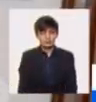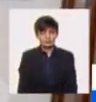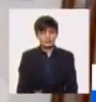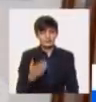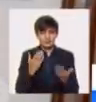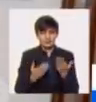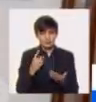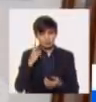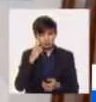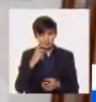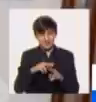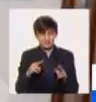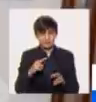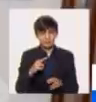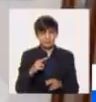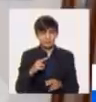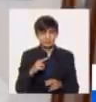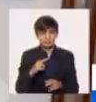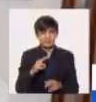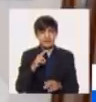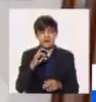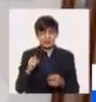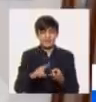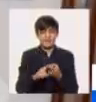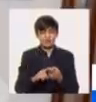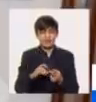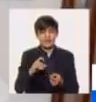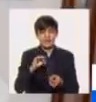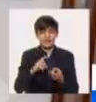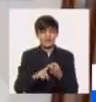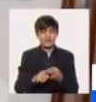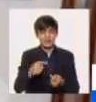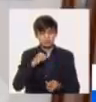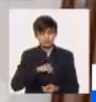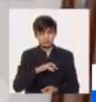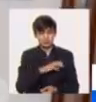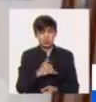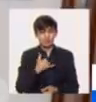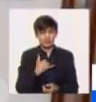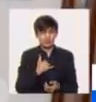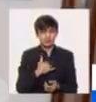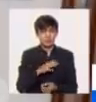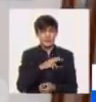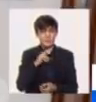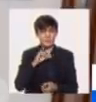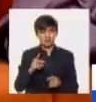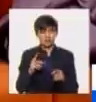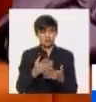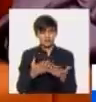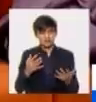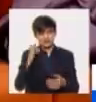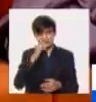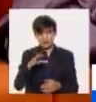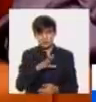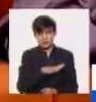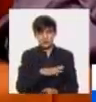Если так считать, что, по сути, коронавирусная инфекция у нас до пика доходила только в некоторых странах,